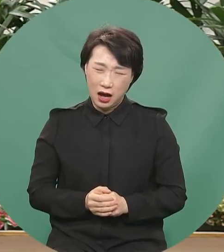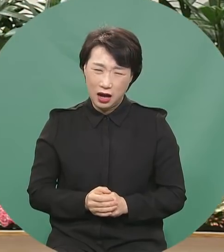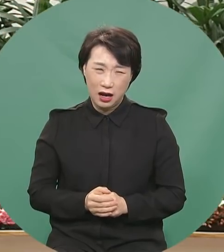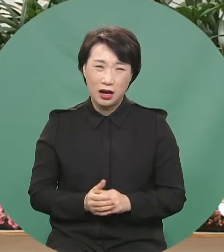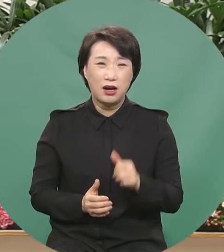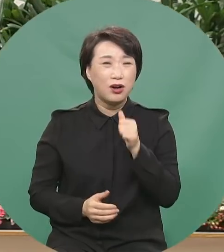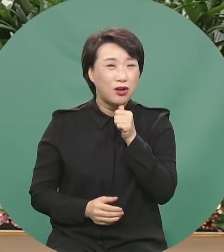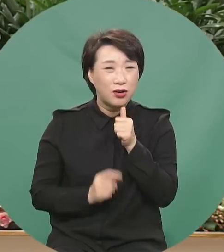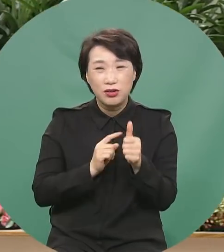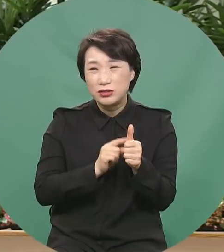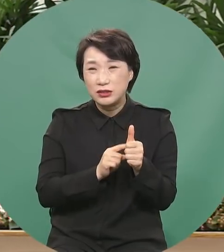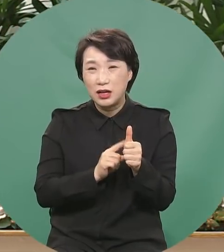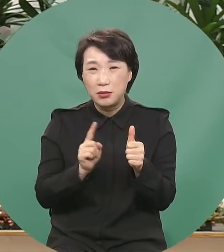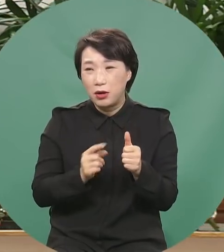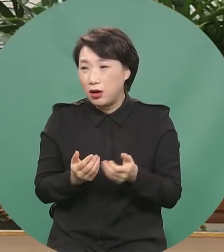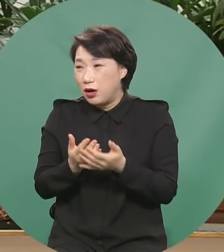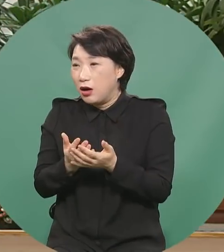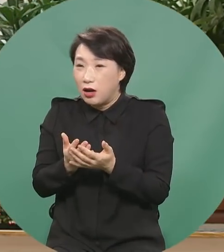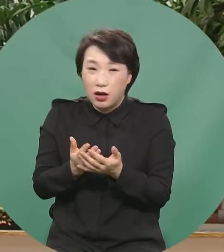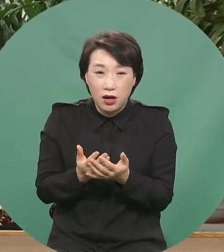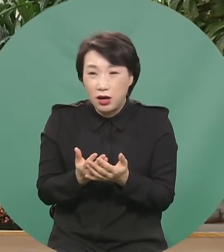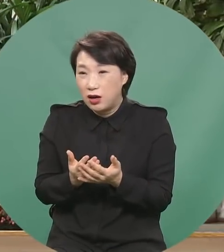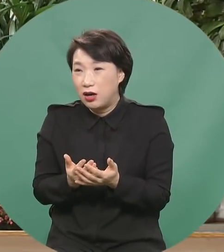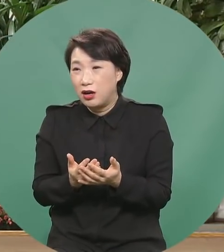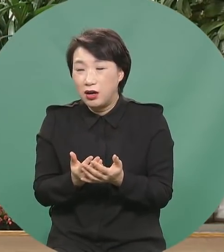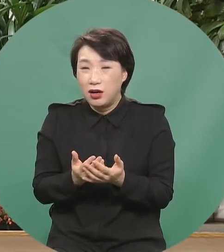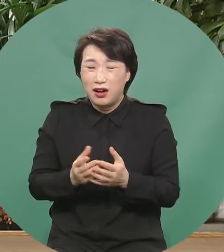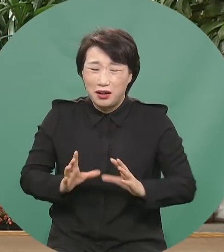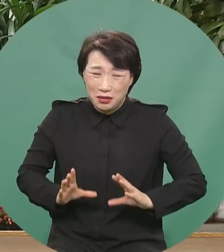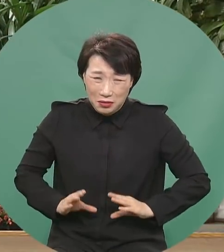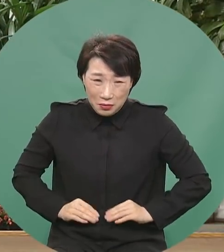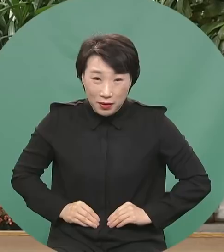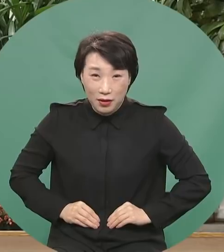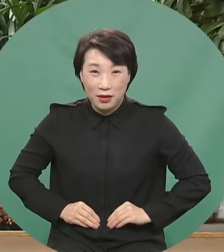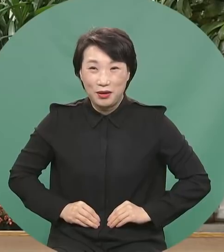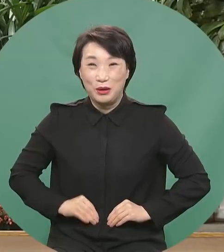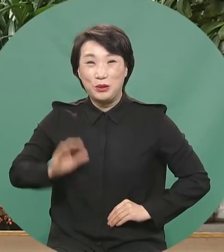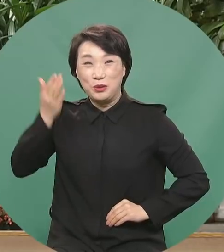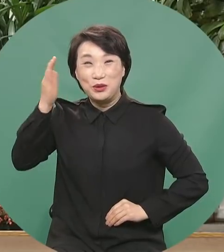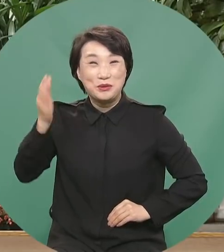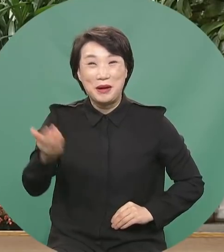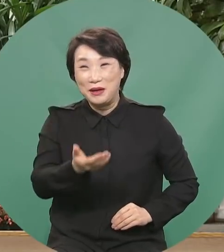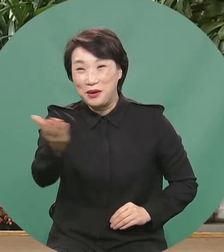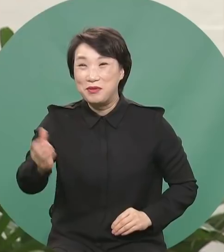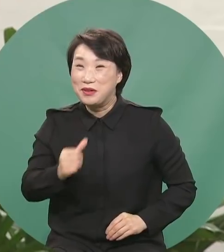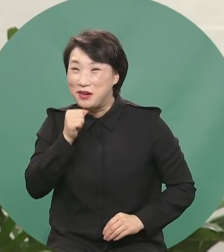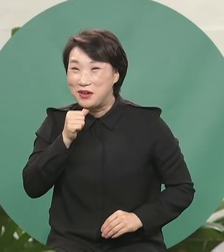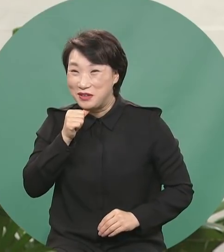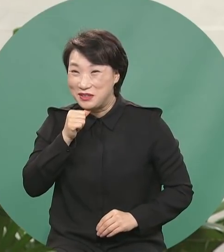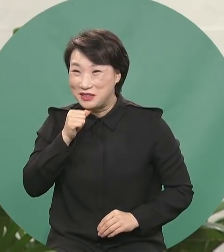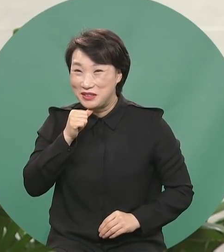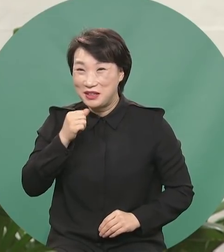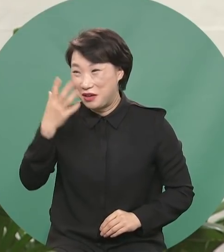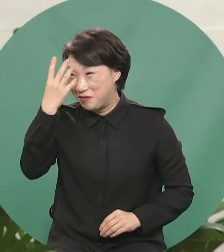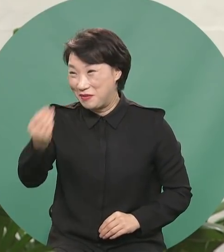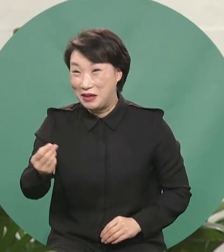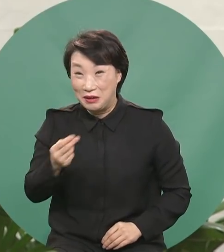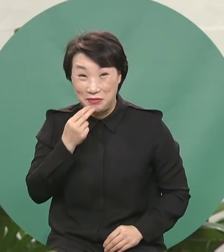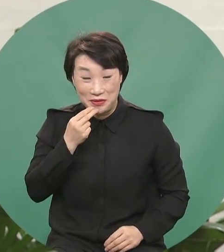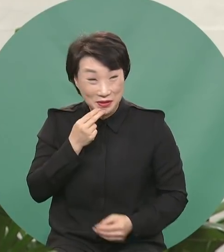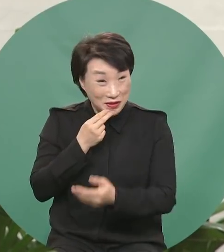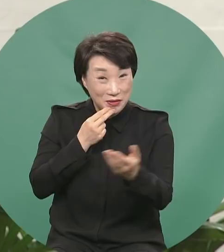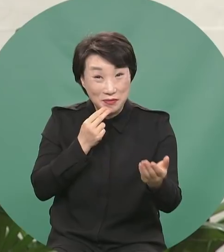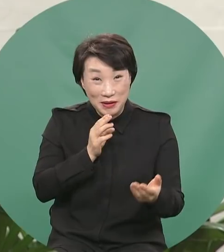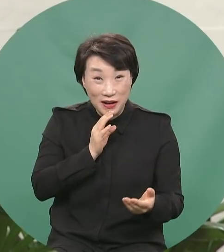거지가 얻어먹을래 얻어먹을 것이 없어요. 지금은 여러분은 거지를 잘 못 보지만 옛날에는